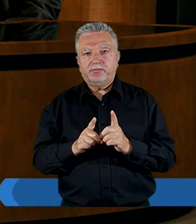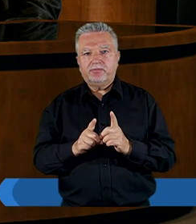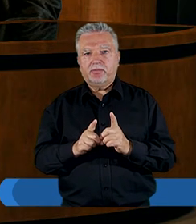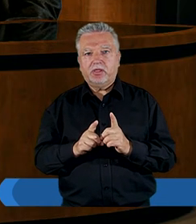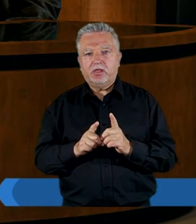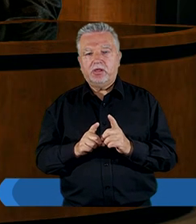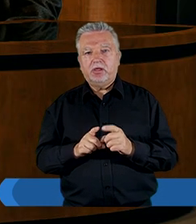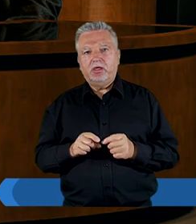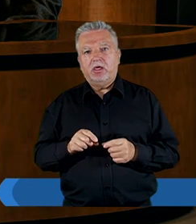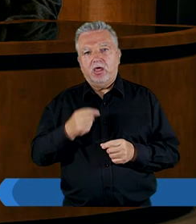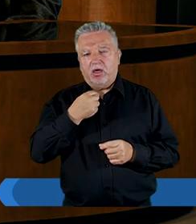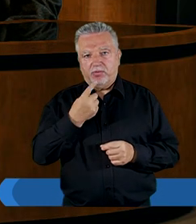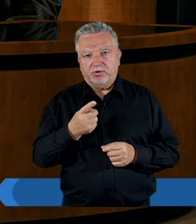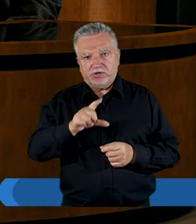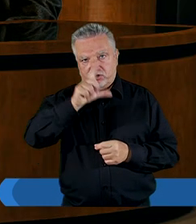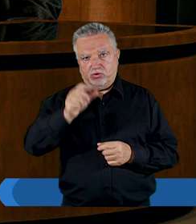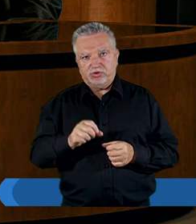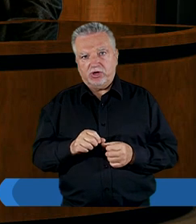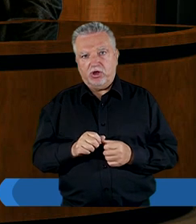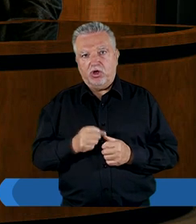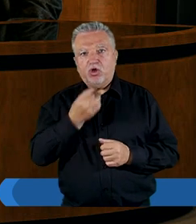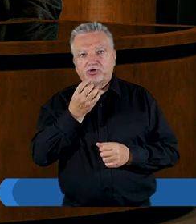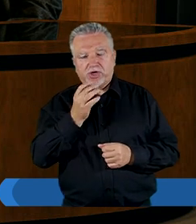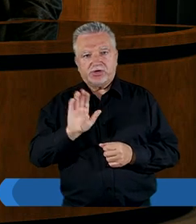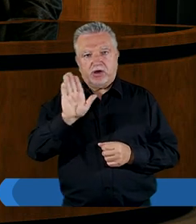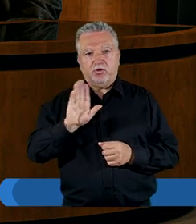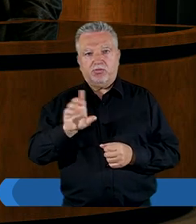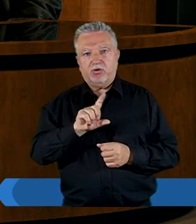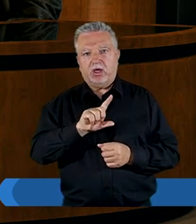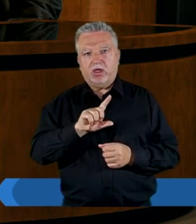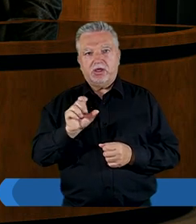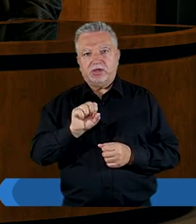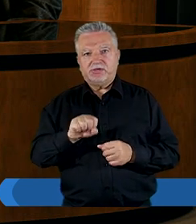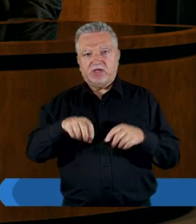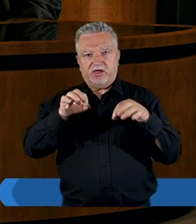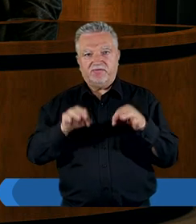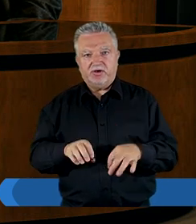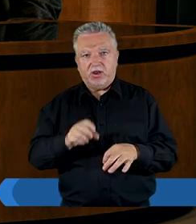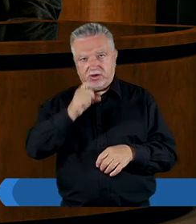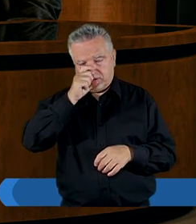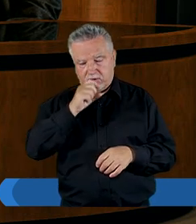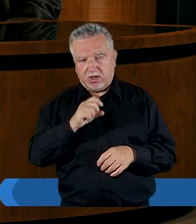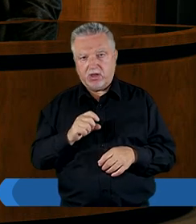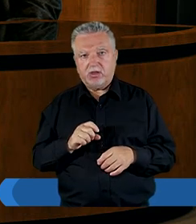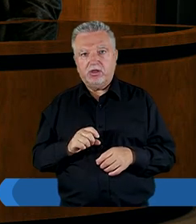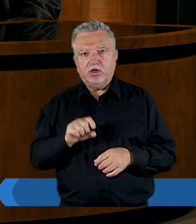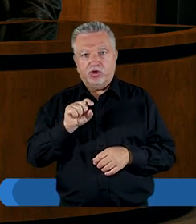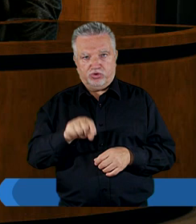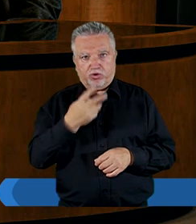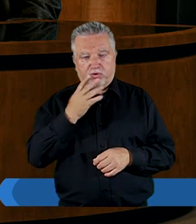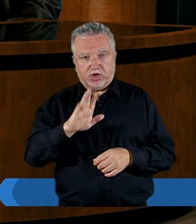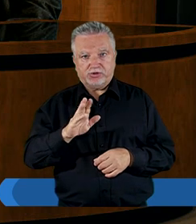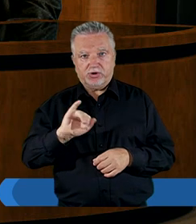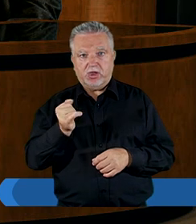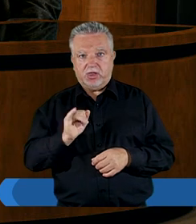że bardzo często ludzie obarczają Boga winą tego, co robi tak naprawdę szatan, to tylko pokazuje, jak fantastycznie mu ta